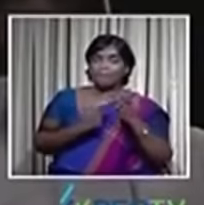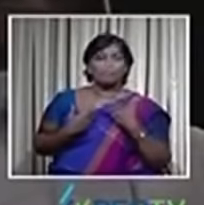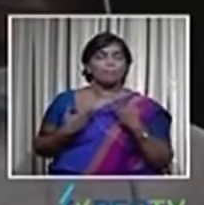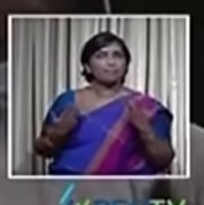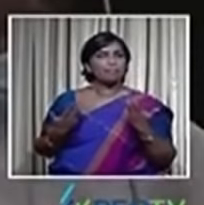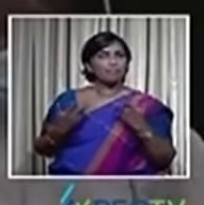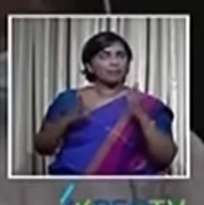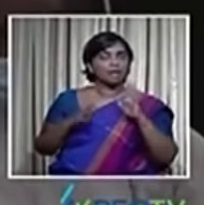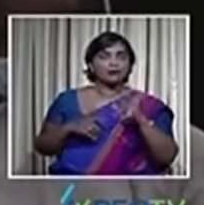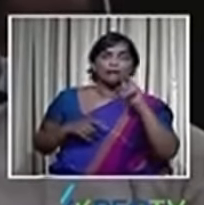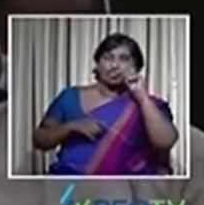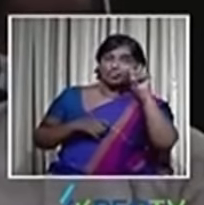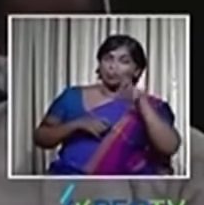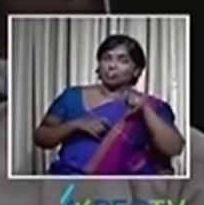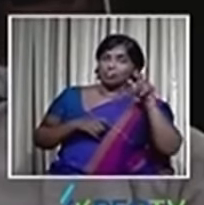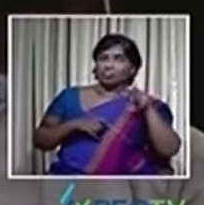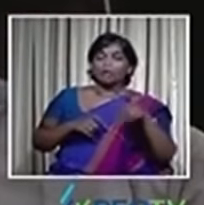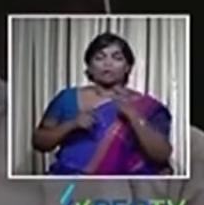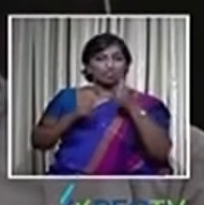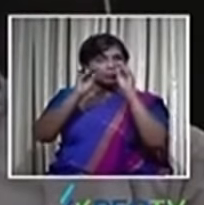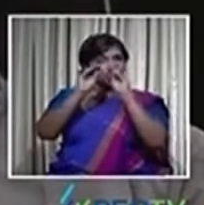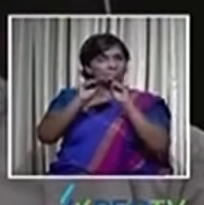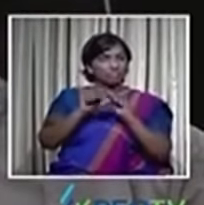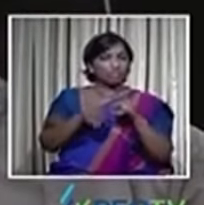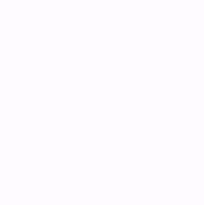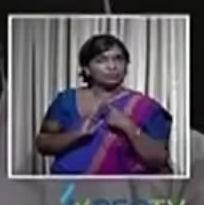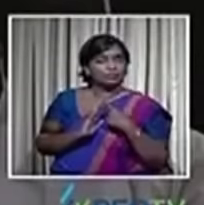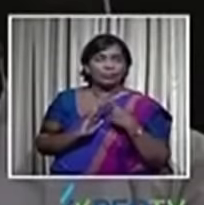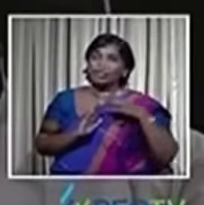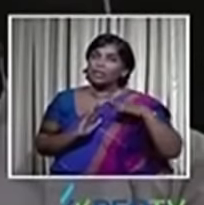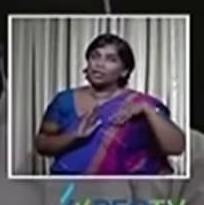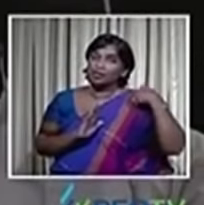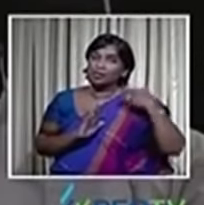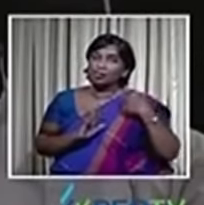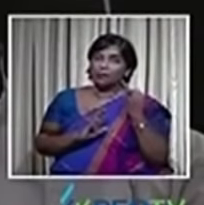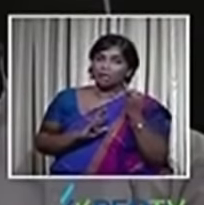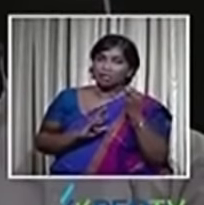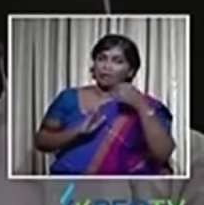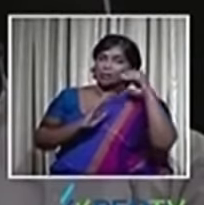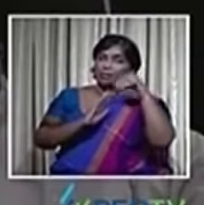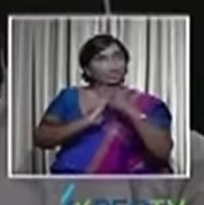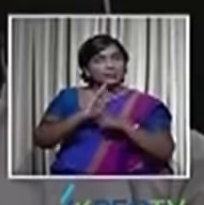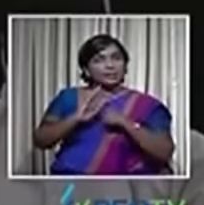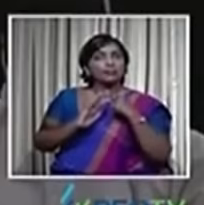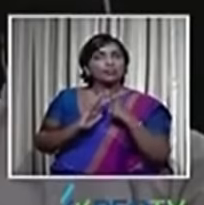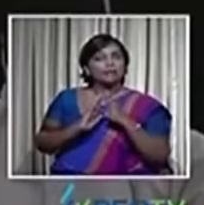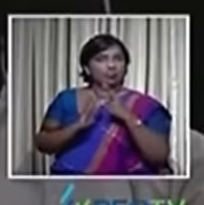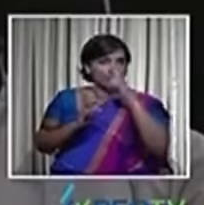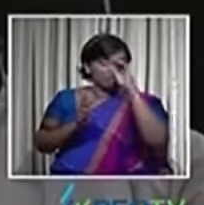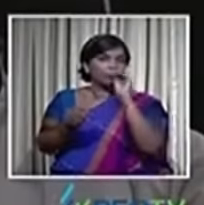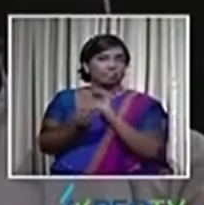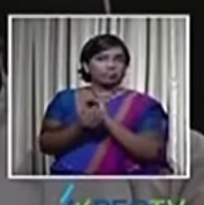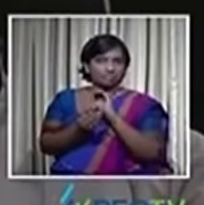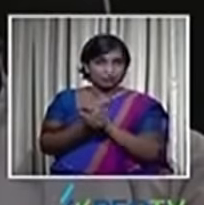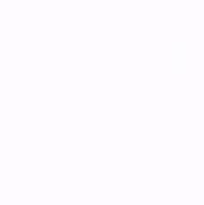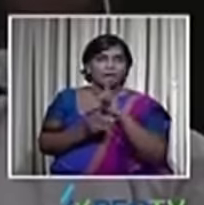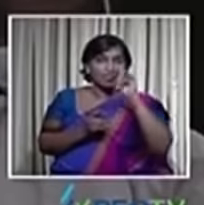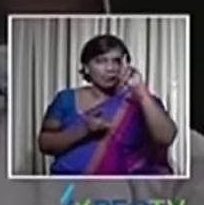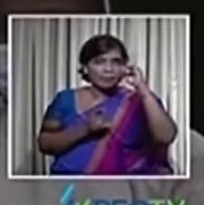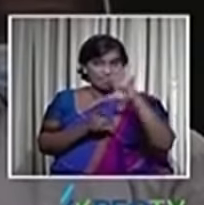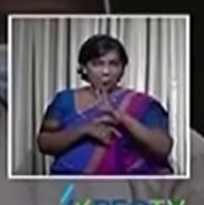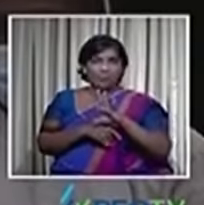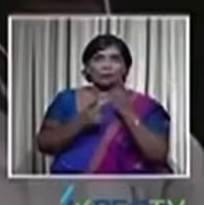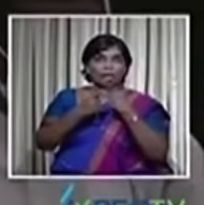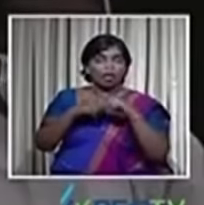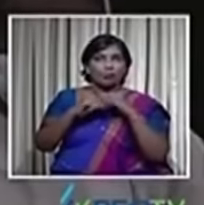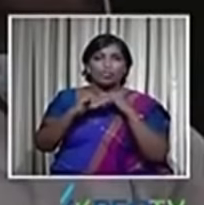வரவு செலவு திட்டத்தில் எந்த விதமான முன்மொழிவுகளும் முன்மொழியப்படவில்லை. இலங்கையினுடைய பாதுகாப்புக்கு 1/5